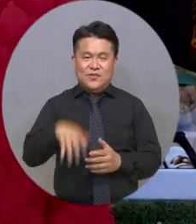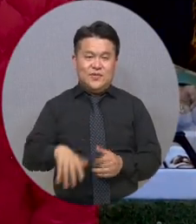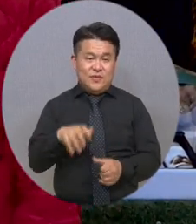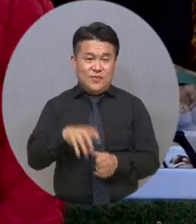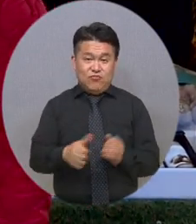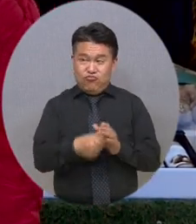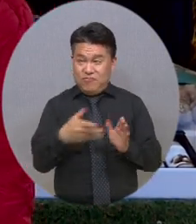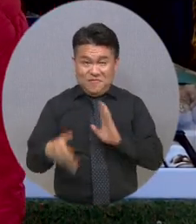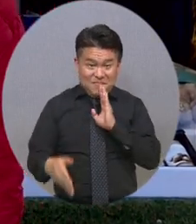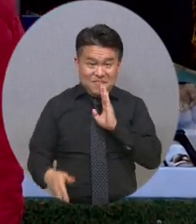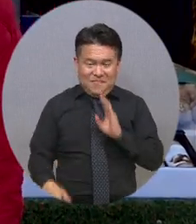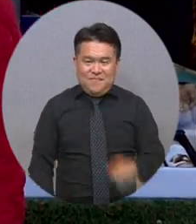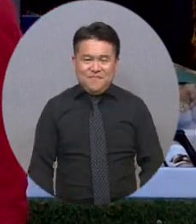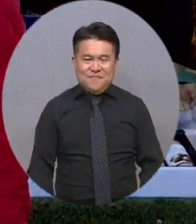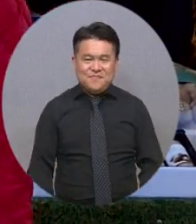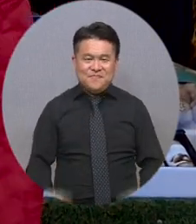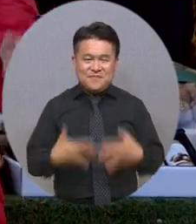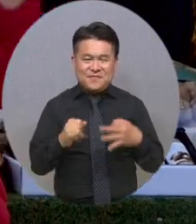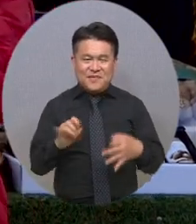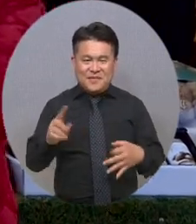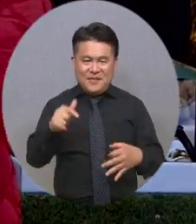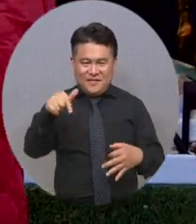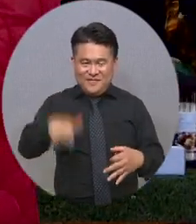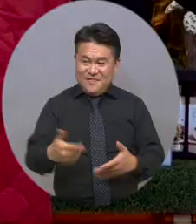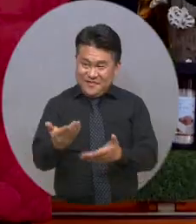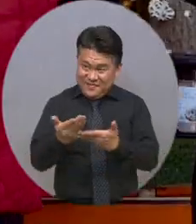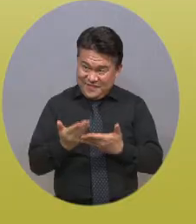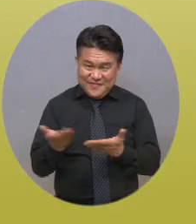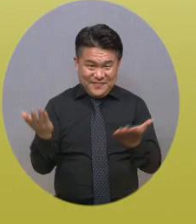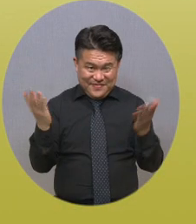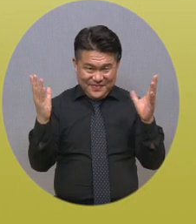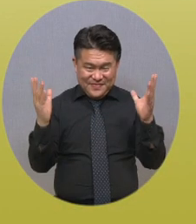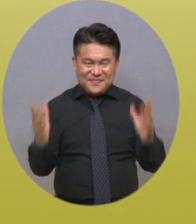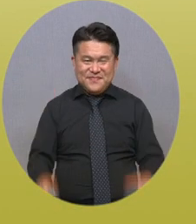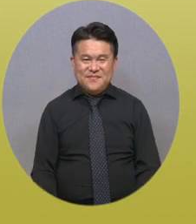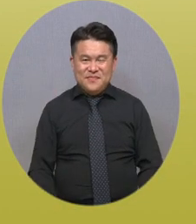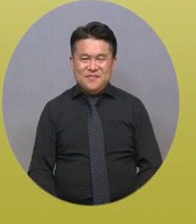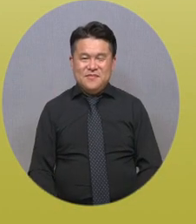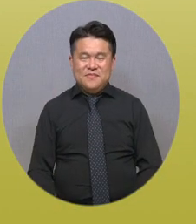장흥 아니겠습니까? 김인숙 대표님 모시겠습니다. 어서 오세요.